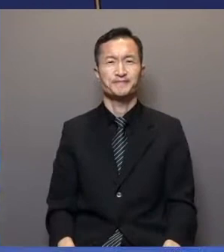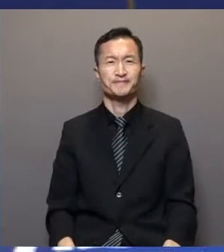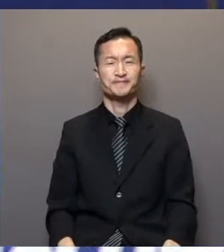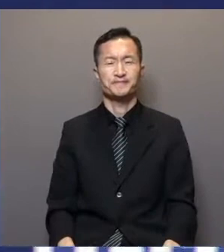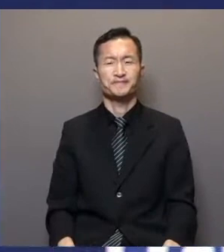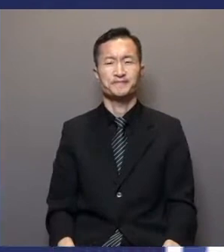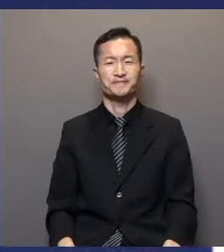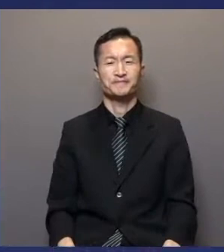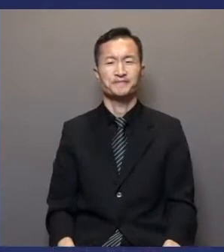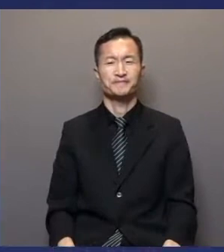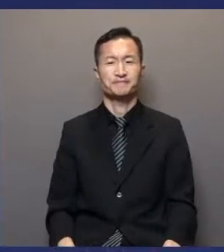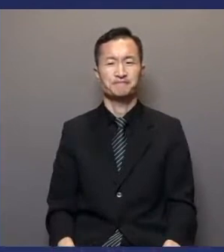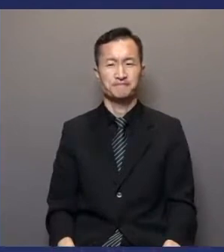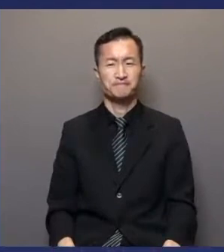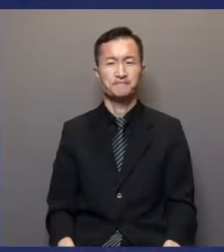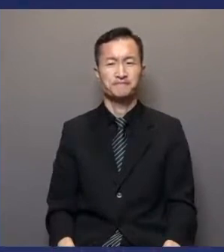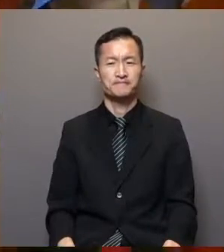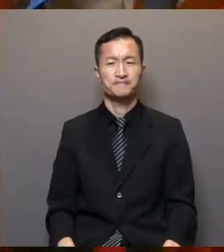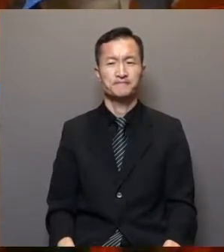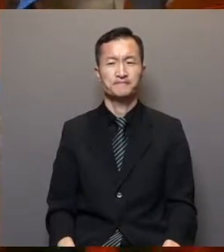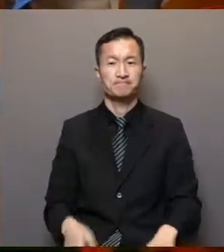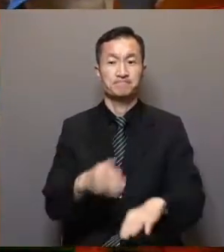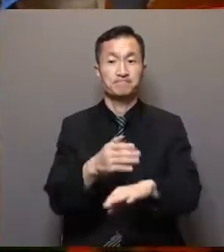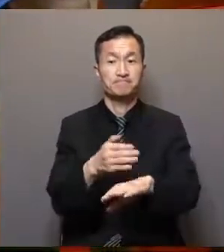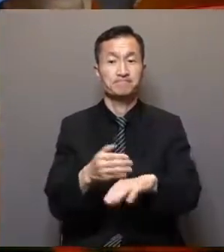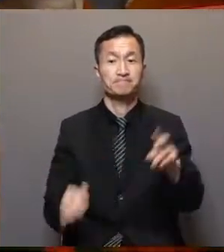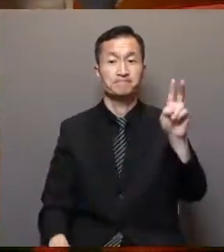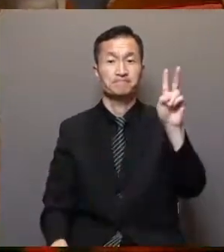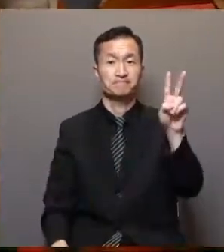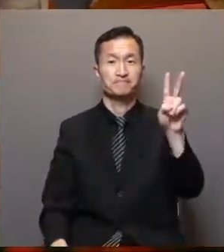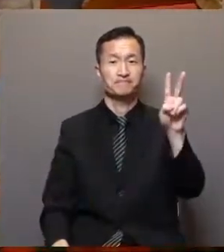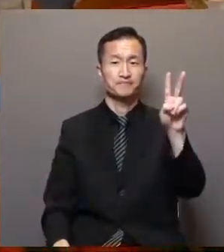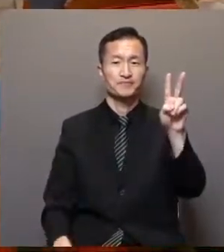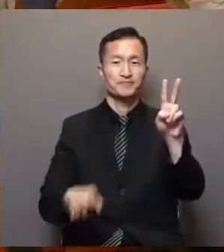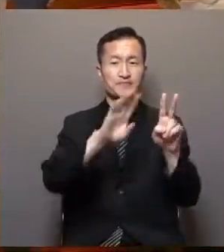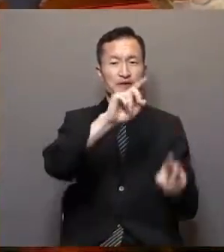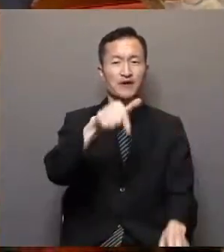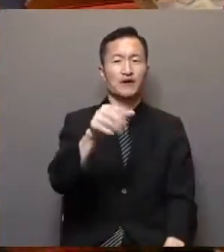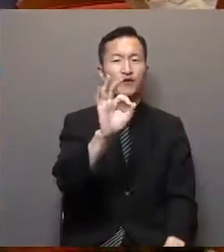네, 감사합니다. 기호 2번 박용진 후보의 연설이었습니다.